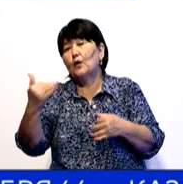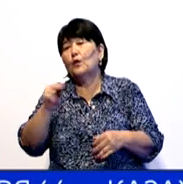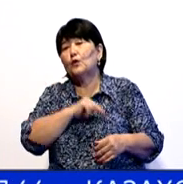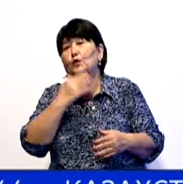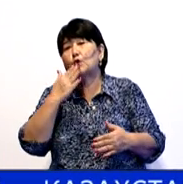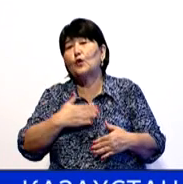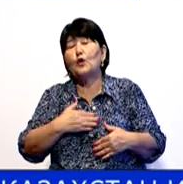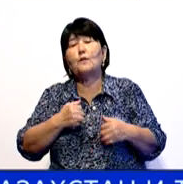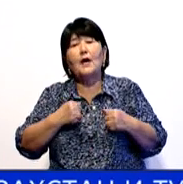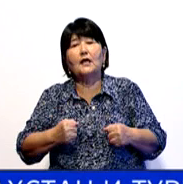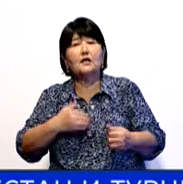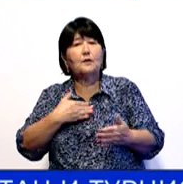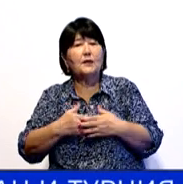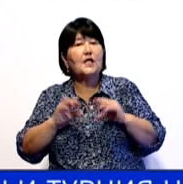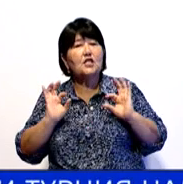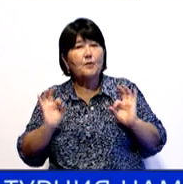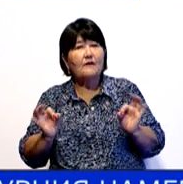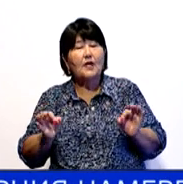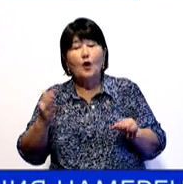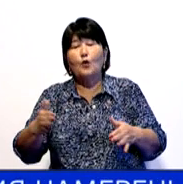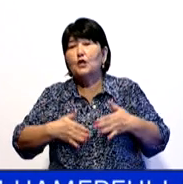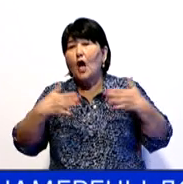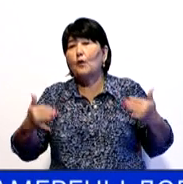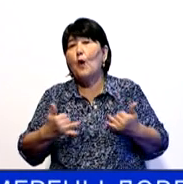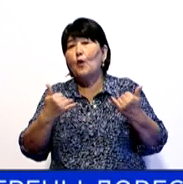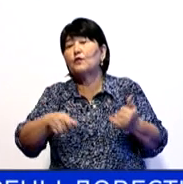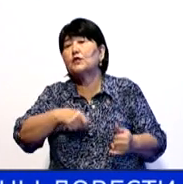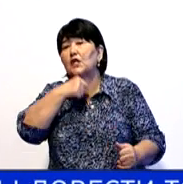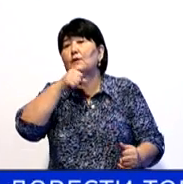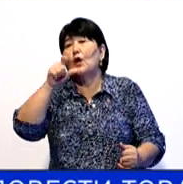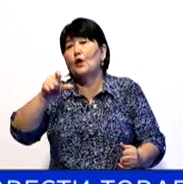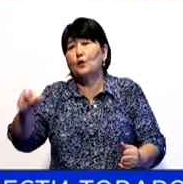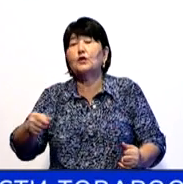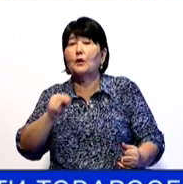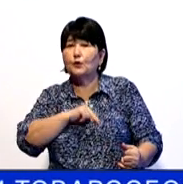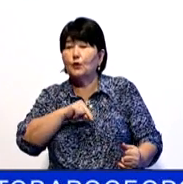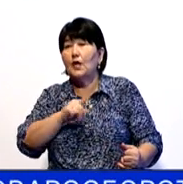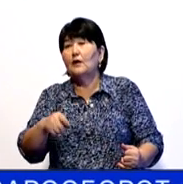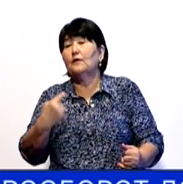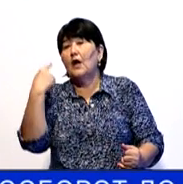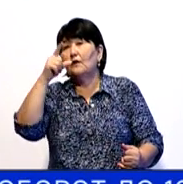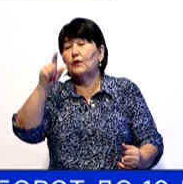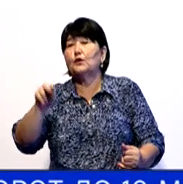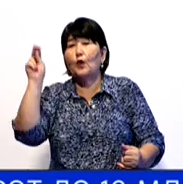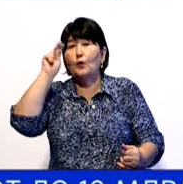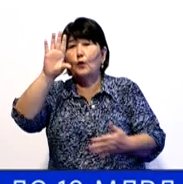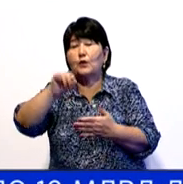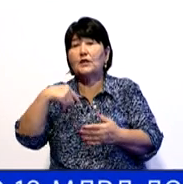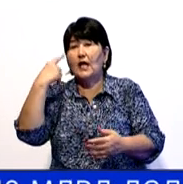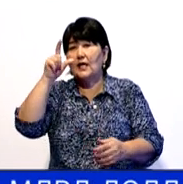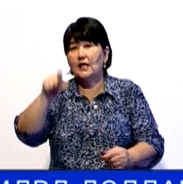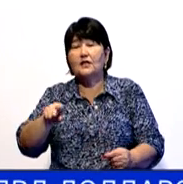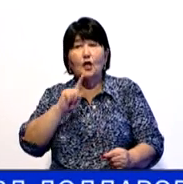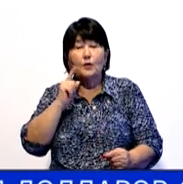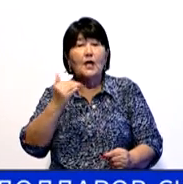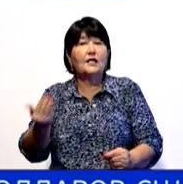трудолюбии, требовательности и справедливости, о его огромном уважении к людям труда. На примере выдающихся личностей учится молодежь. В ближайшие дни